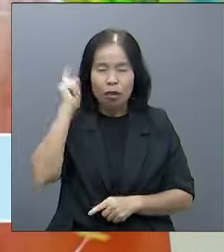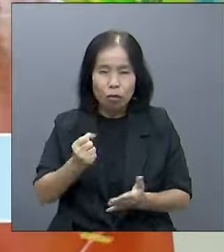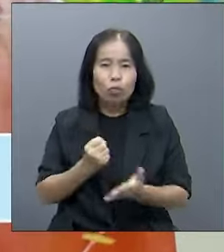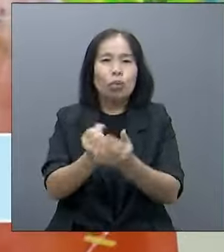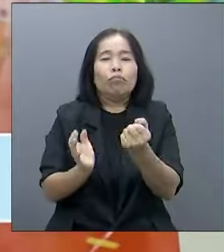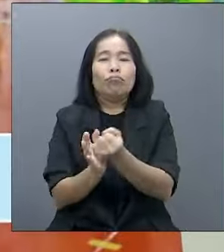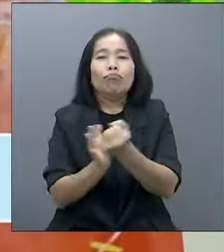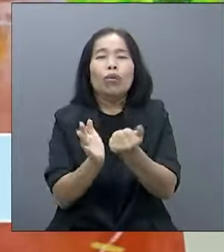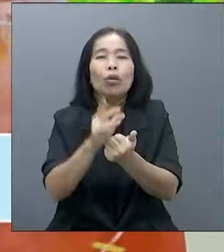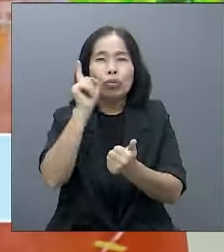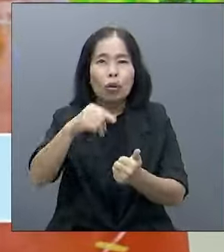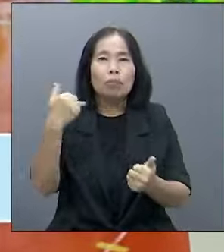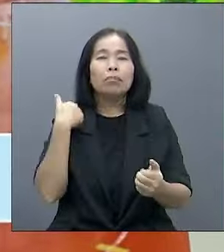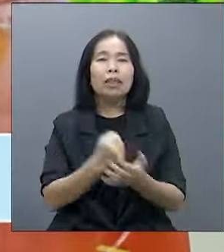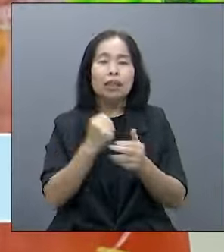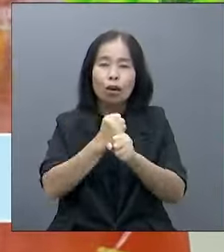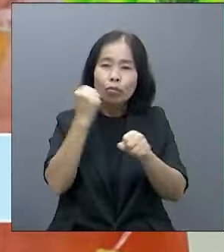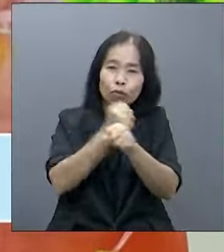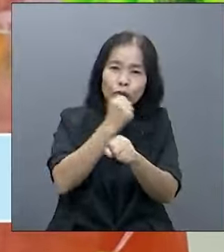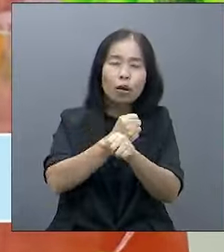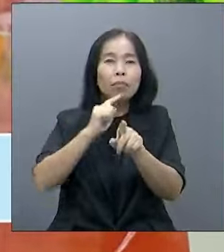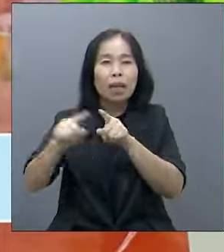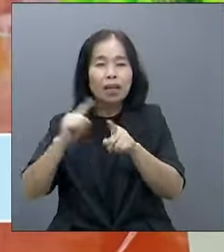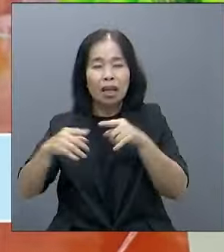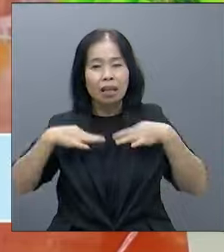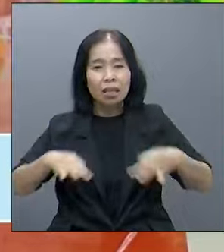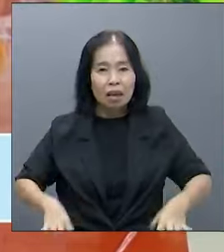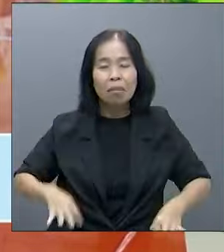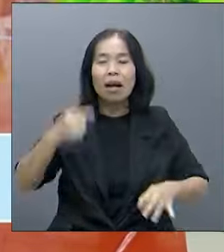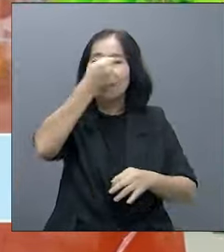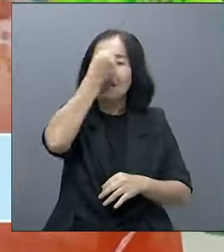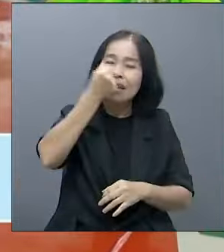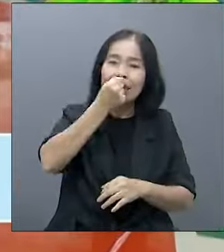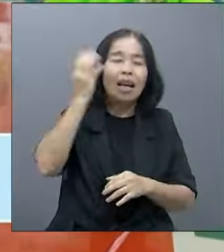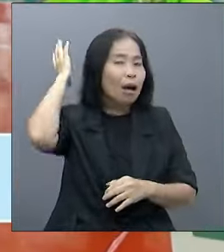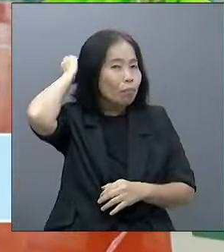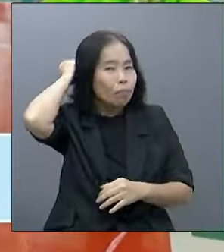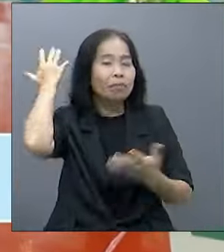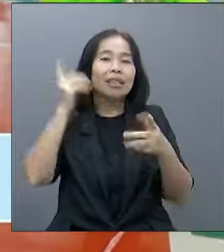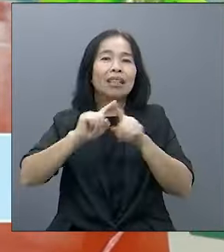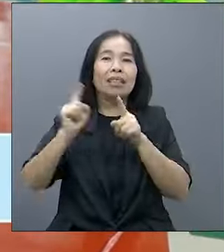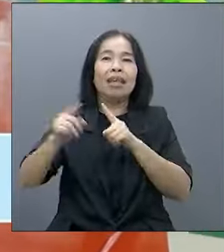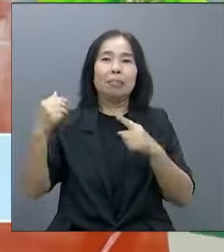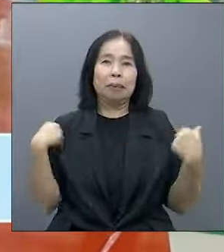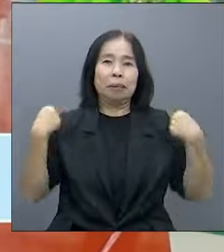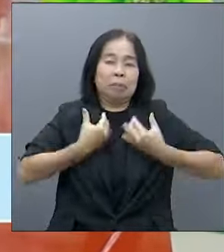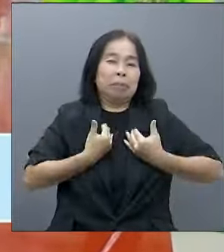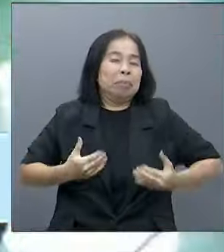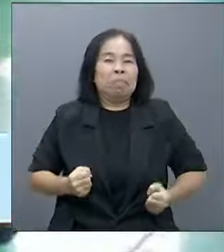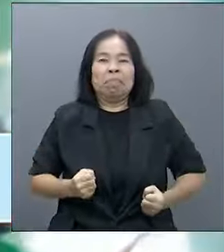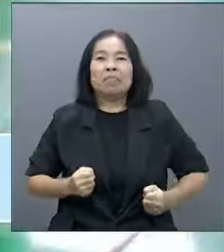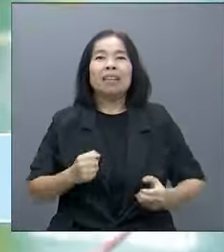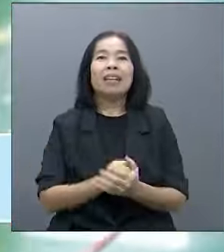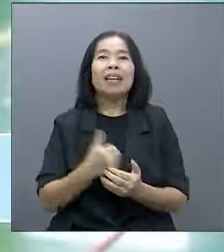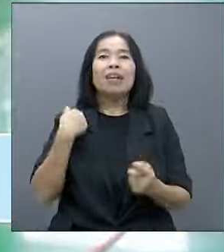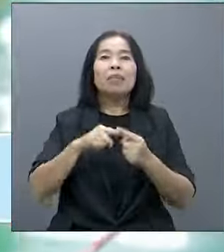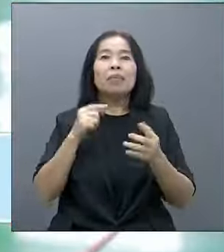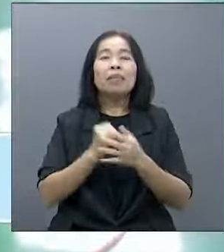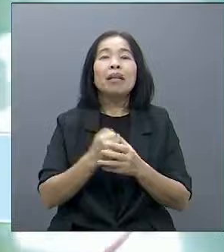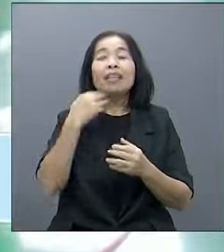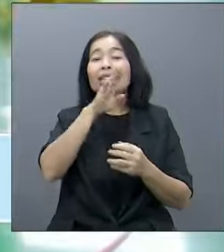ณผู้ชมเรื่องเวลาในการซ้อมเสื้อผ้าหน้าผมชุดโอ้โหนี่ค่ะใส่แน่นจัดเต็มคือคิดดูนะ